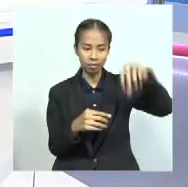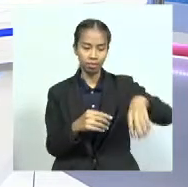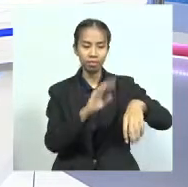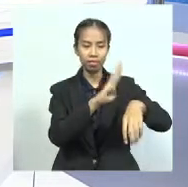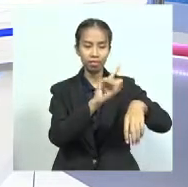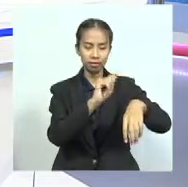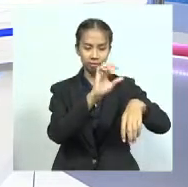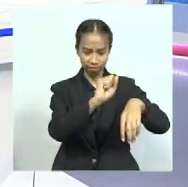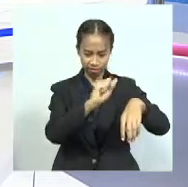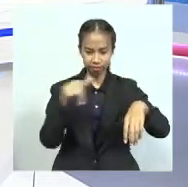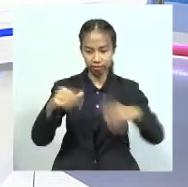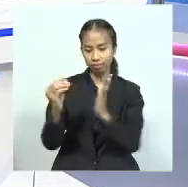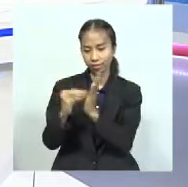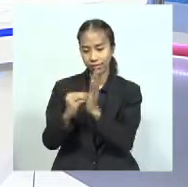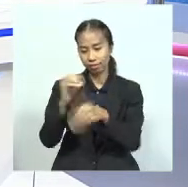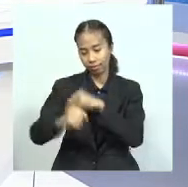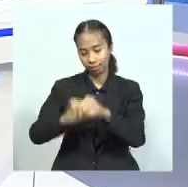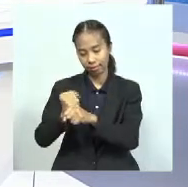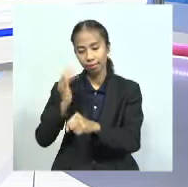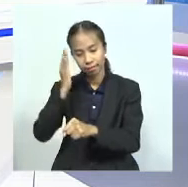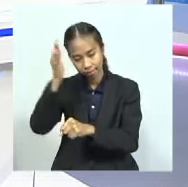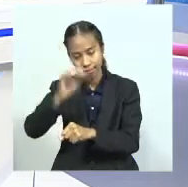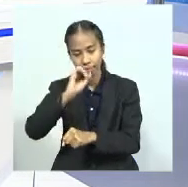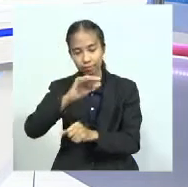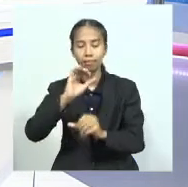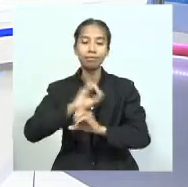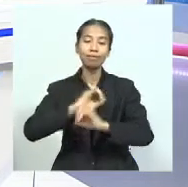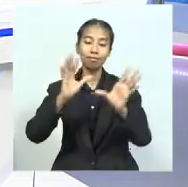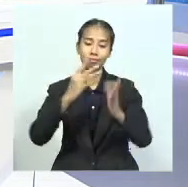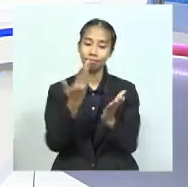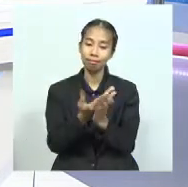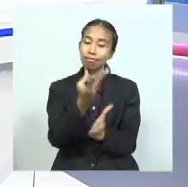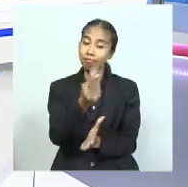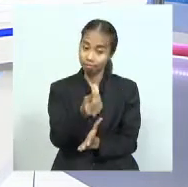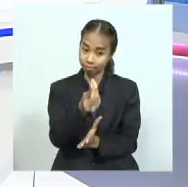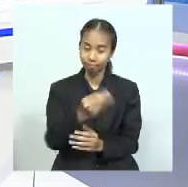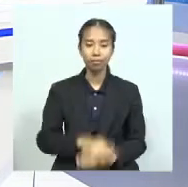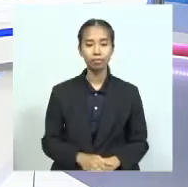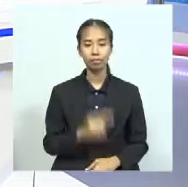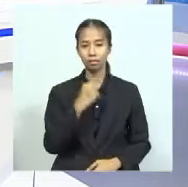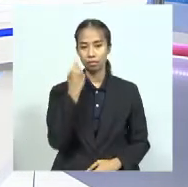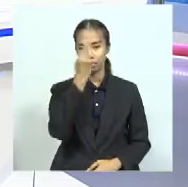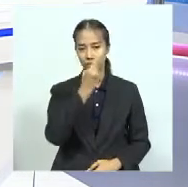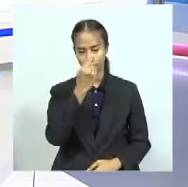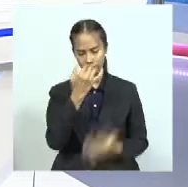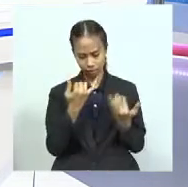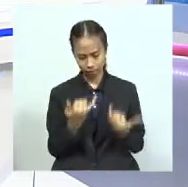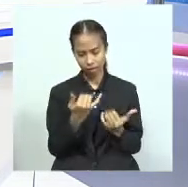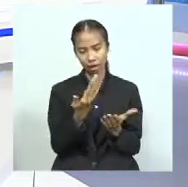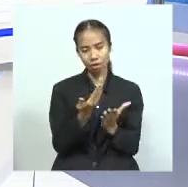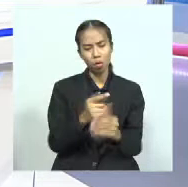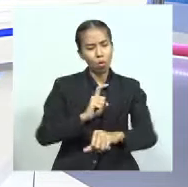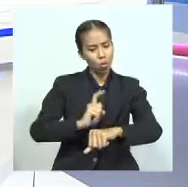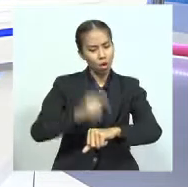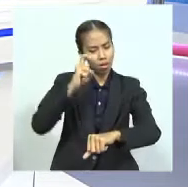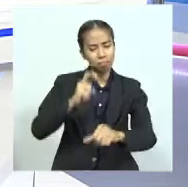างกรุงเทพมหานครเมษายนปีหน้าก็จะเคาะออกมาชัดเจนว่าจะเป็นเท่าไหร่นะคะ ใช่ส่วนใครที่จะเดินทางต้องบอกว่าประหยัดเวลา